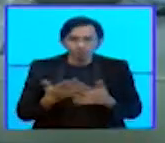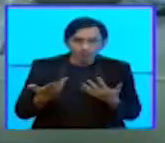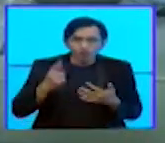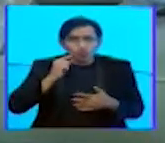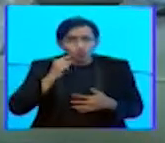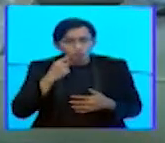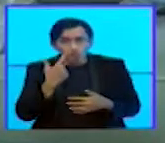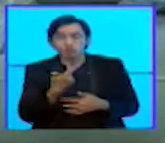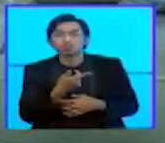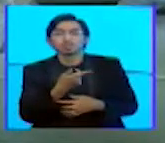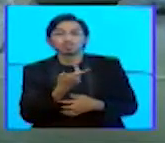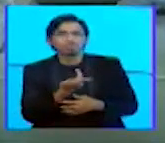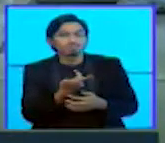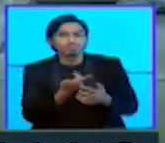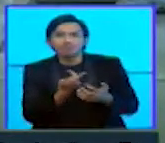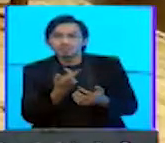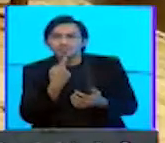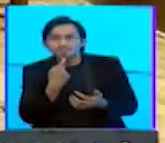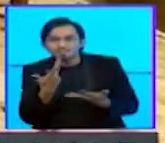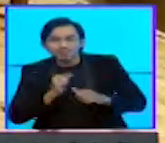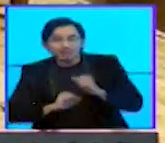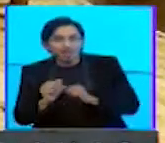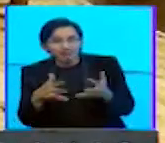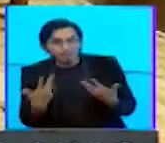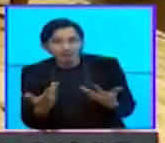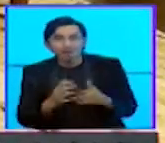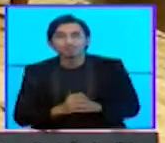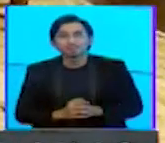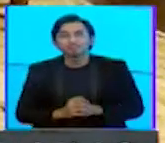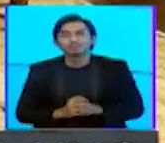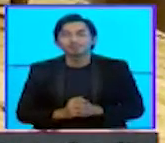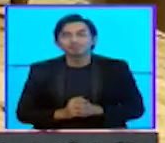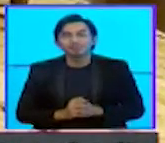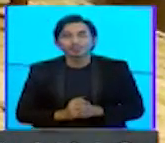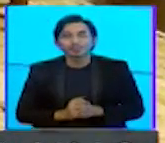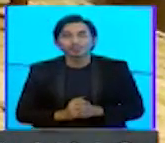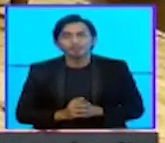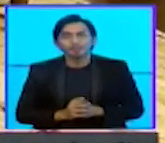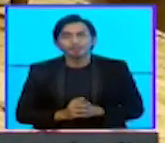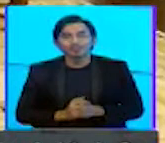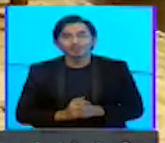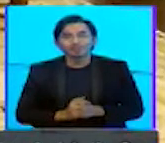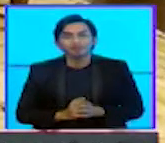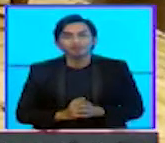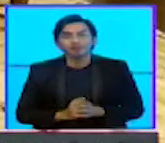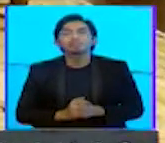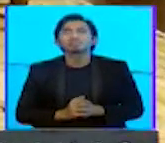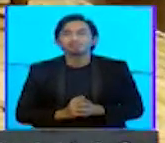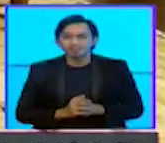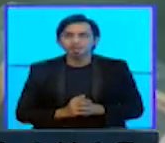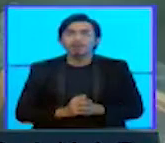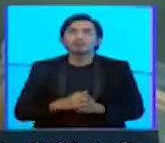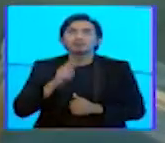Nur, Sulaiman, dan anak-anak tuh apa sih yang dilakukan biasanya? Yang pasti kita lakukan selalu ke orang tua dulu. Jadi pertama